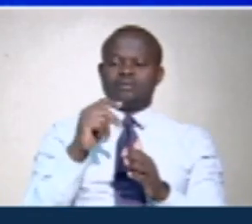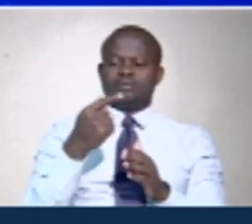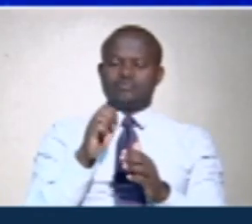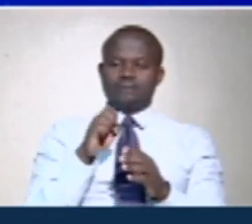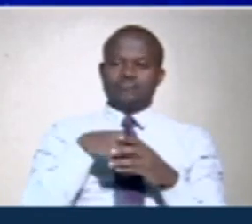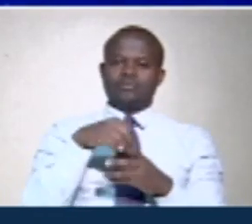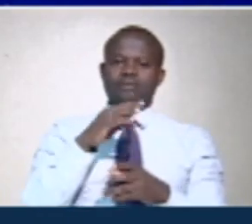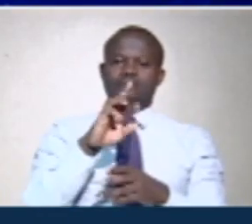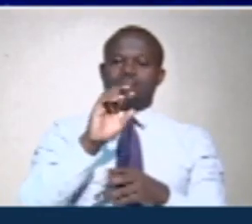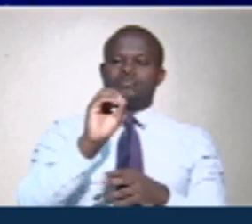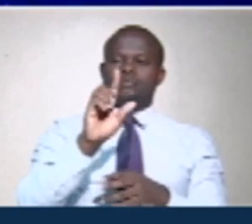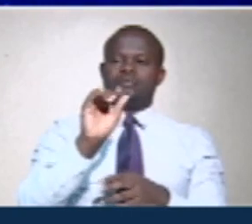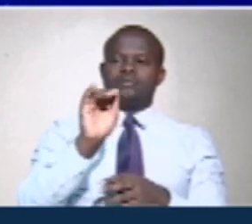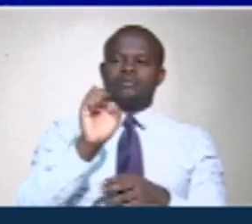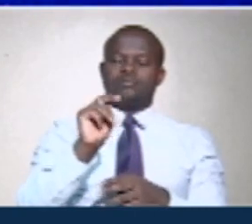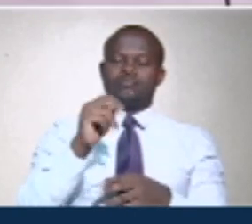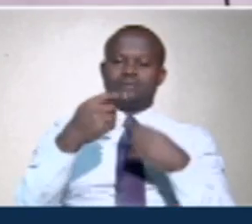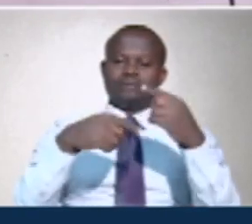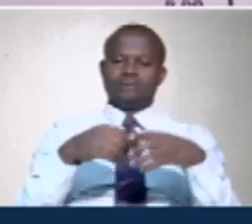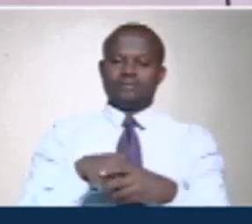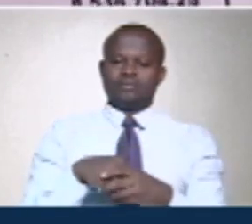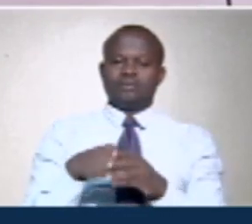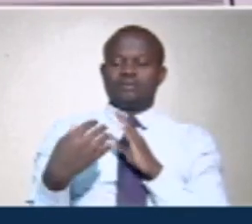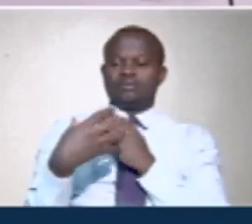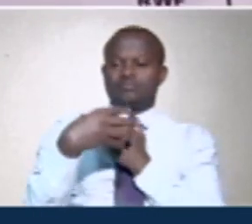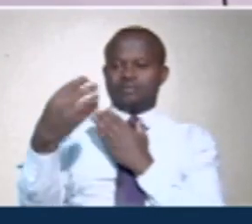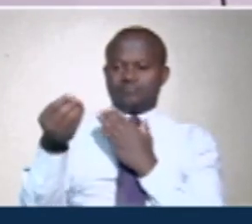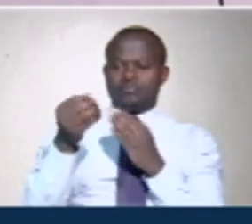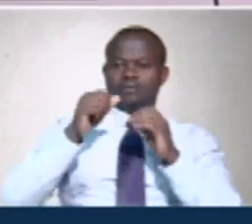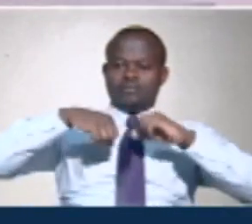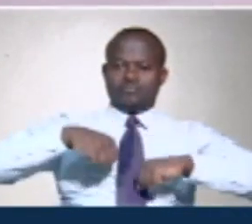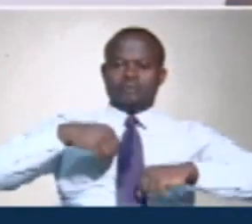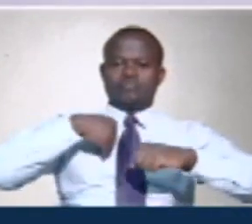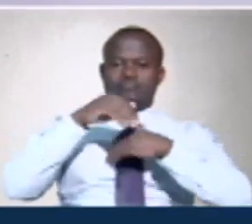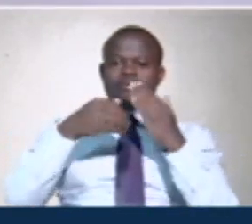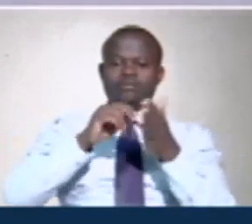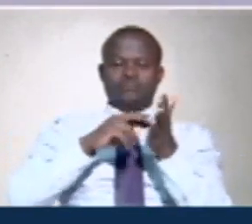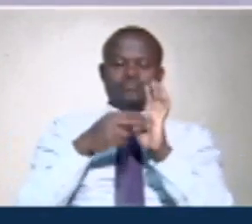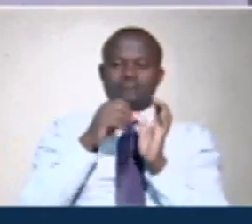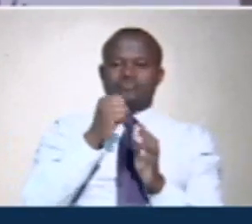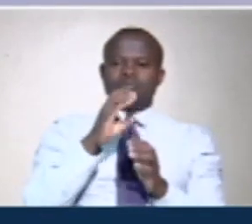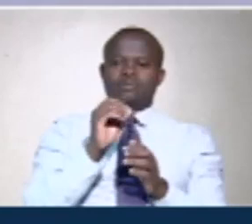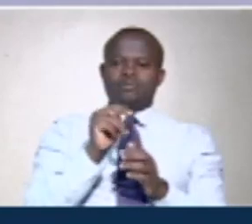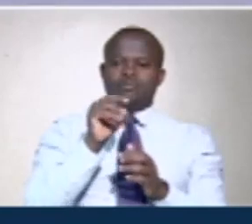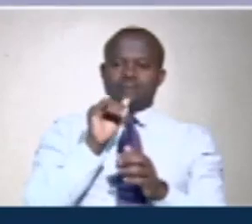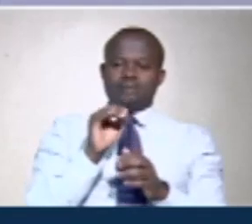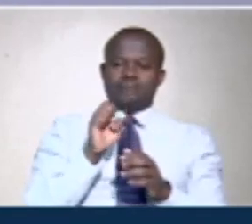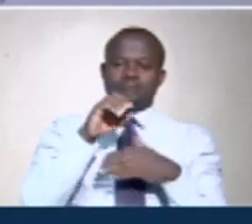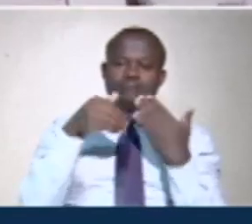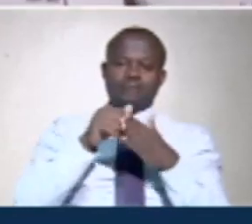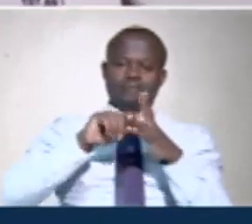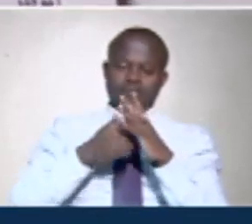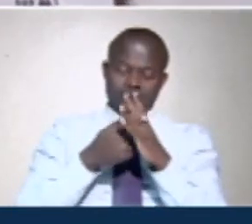mu Rwanashyaka barakomeza. Kopi z'amasezerano abahinzi bagiranye n'umushinga wa SCON bajya guhabwa amafaranga yo gutangira guhinga